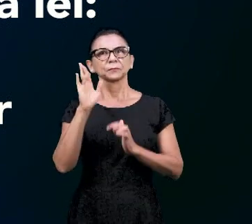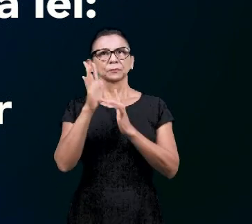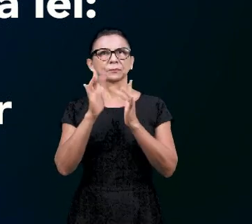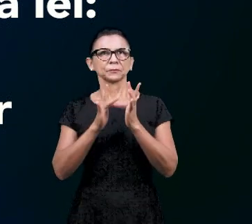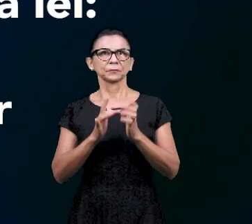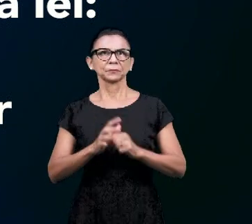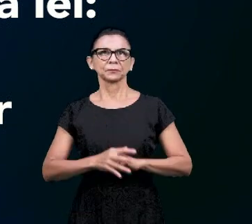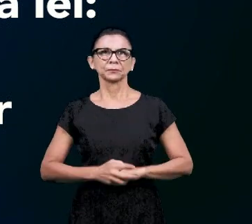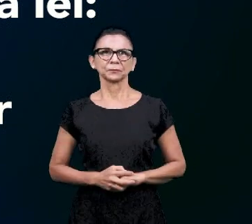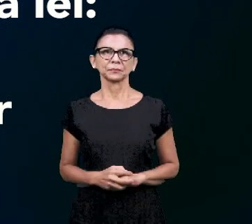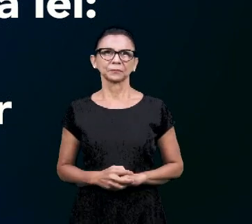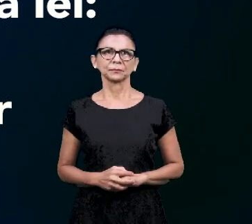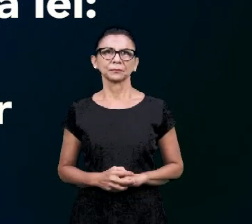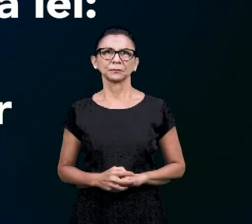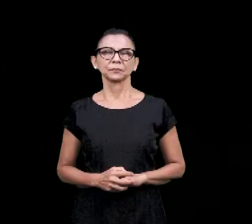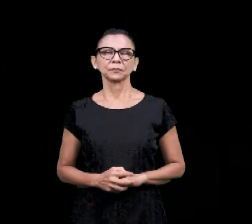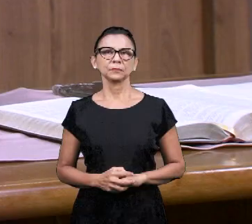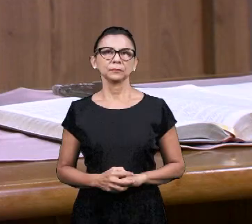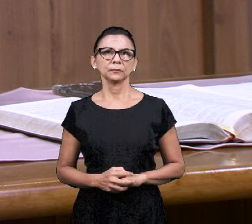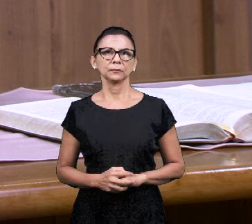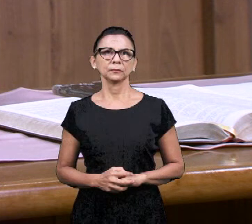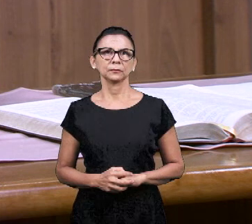paix du Seigneur Jésus.